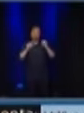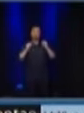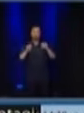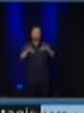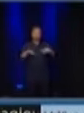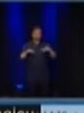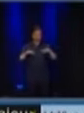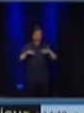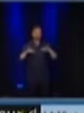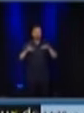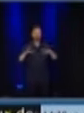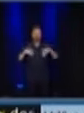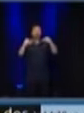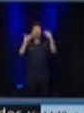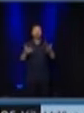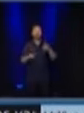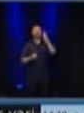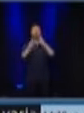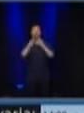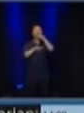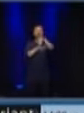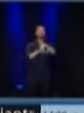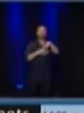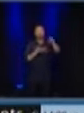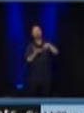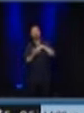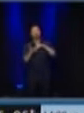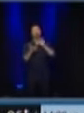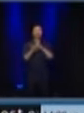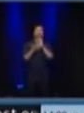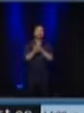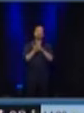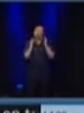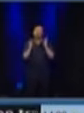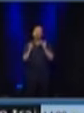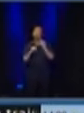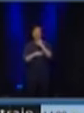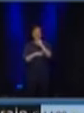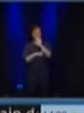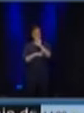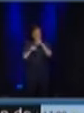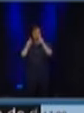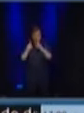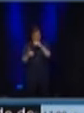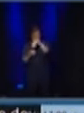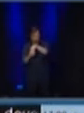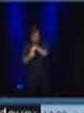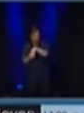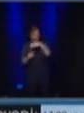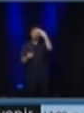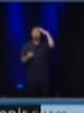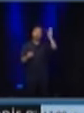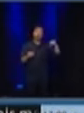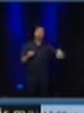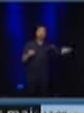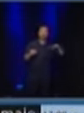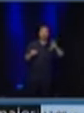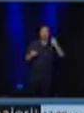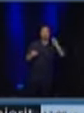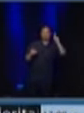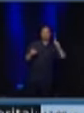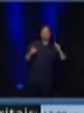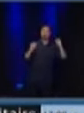les réceptions, par exemple, après les mariages, c'est les mêmes limites, là, c'est-à-dire 25 à l'intérieur puis 50